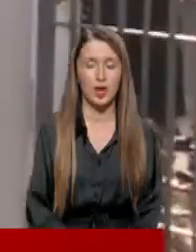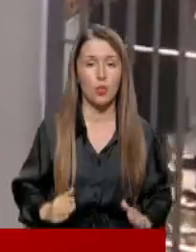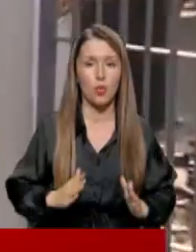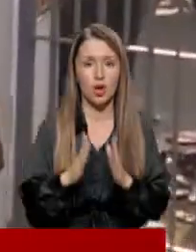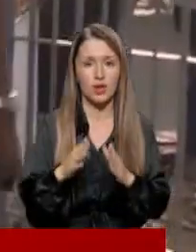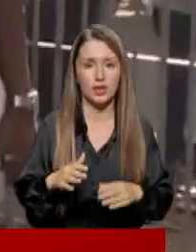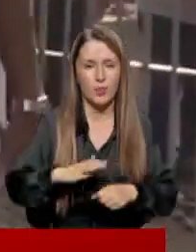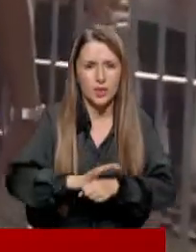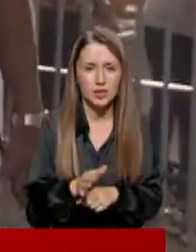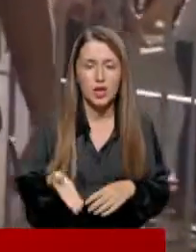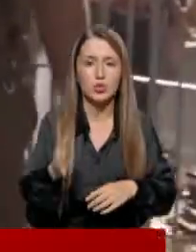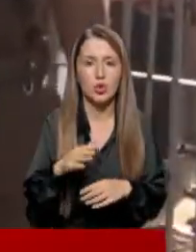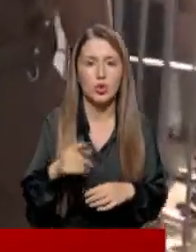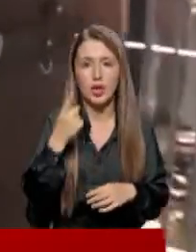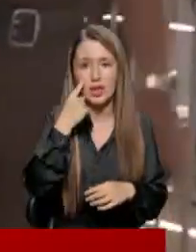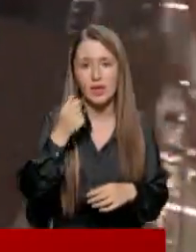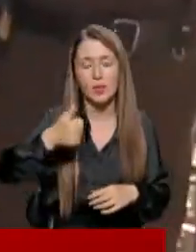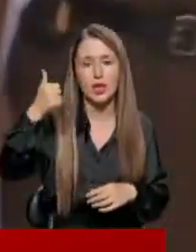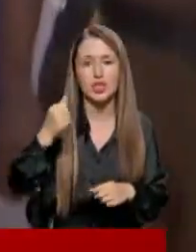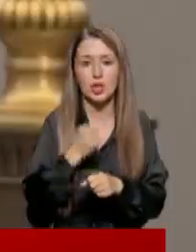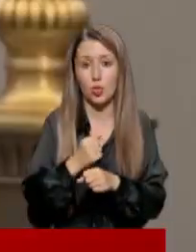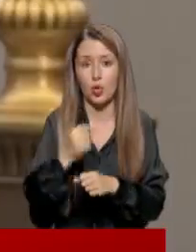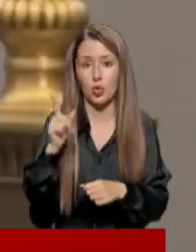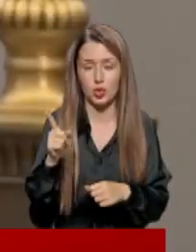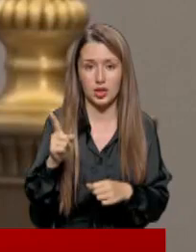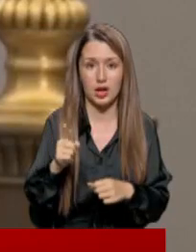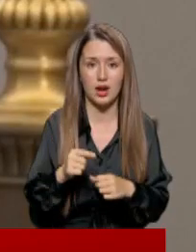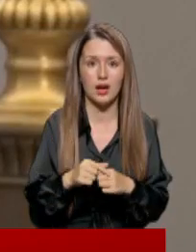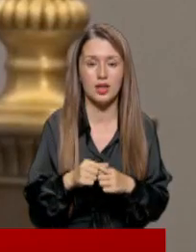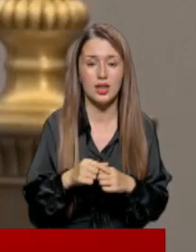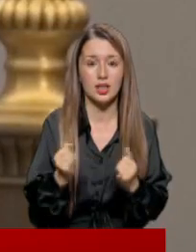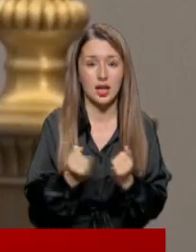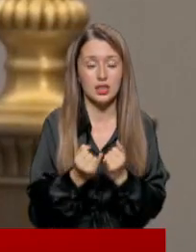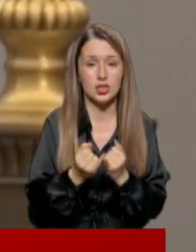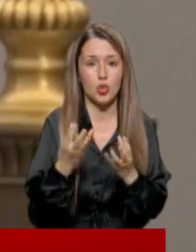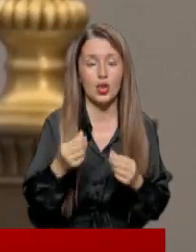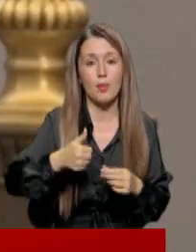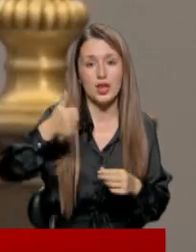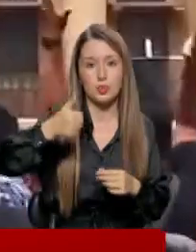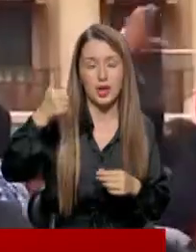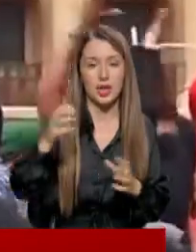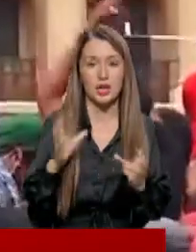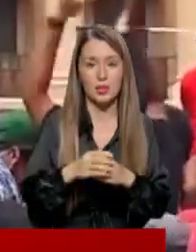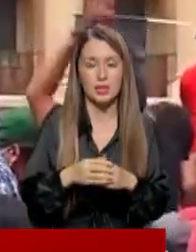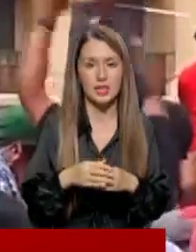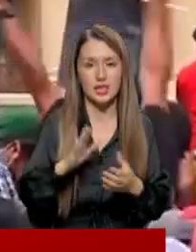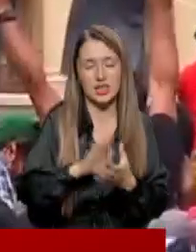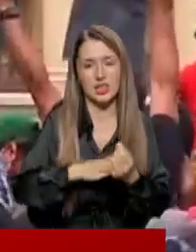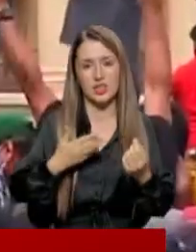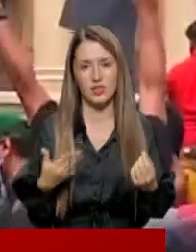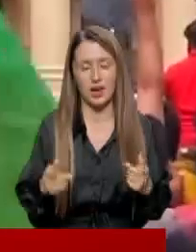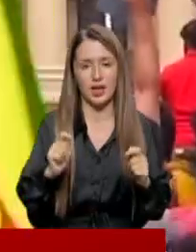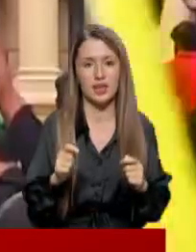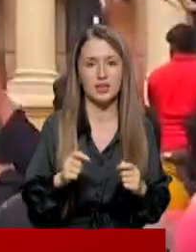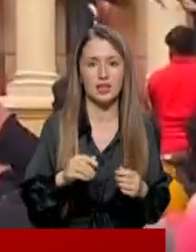Muhalefetin baskılarının ardından devlet başkanı Gotabaya Rajapaksa'nın kardeşi olan başbakan ve kabinesi istifa etti. Halk